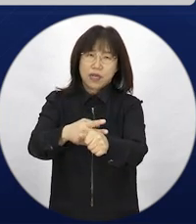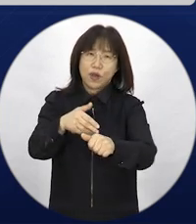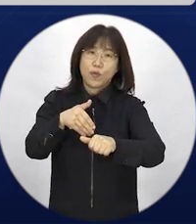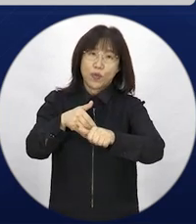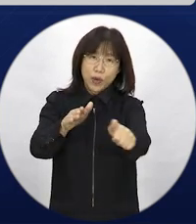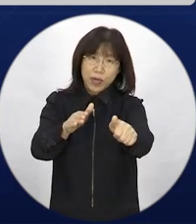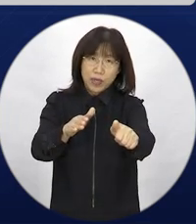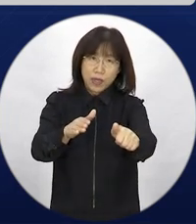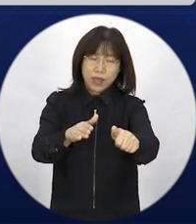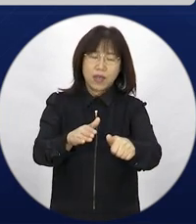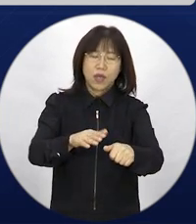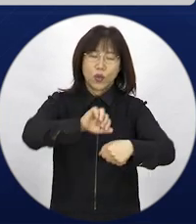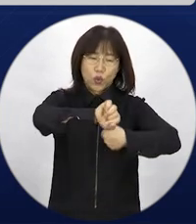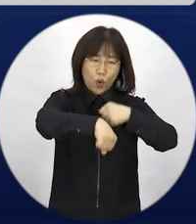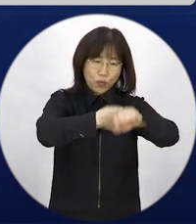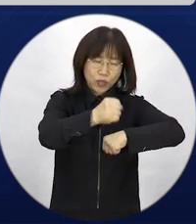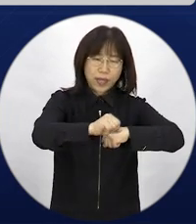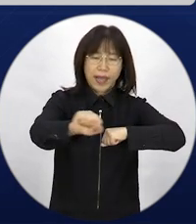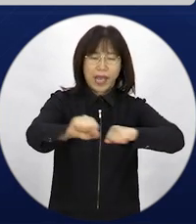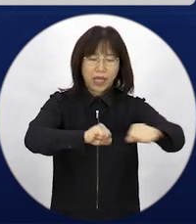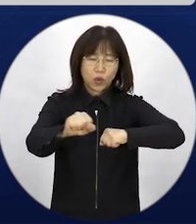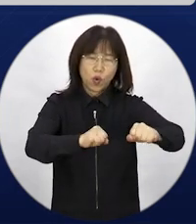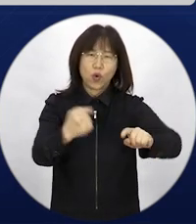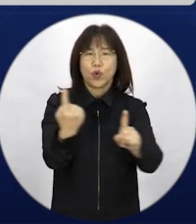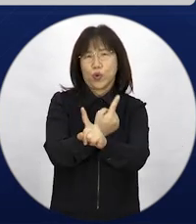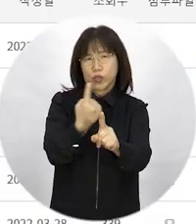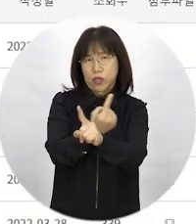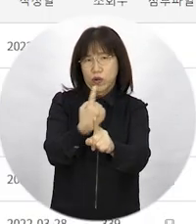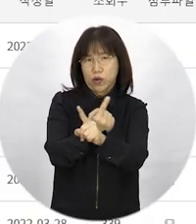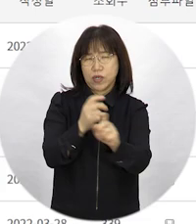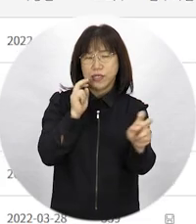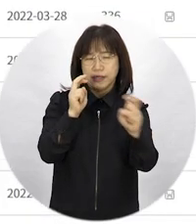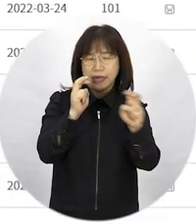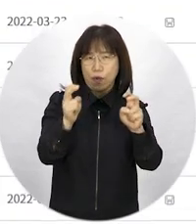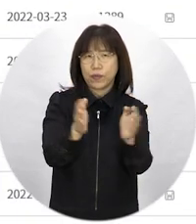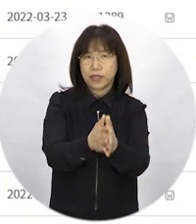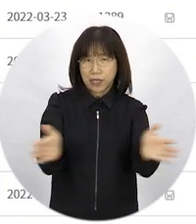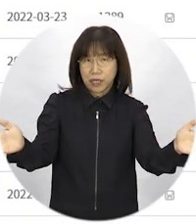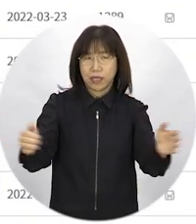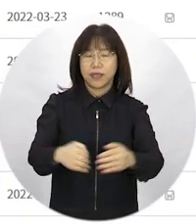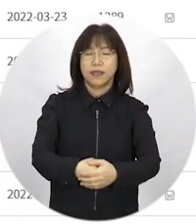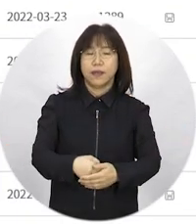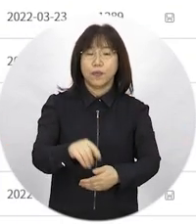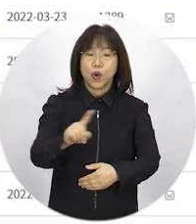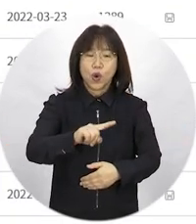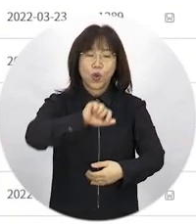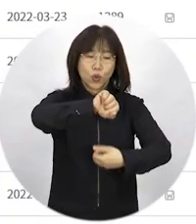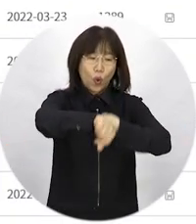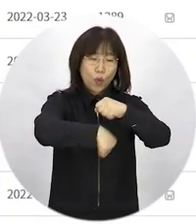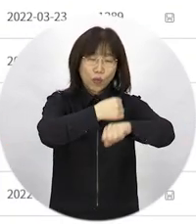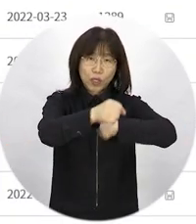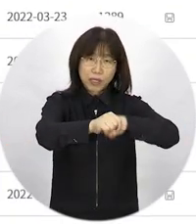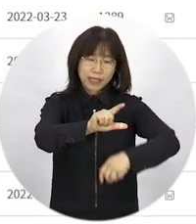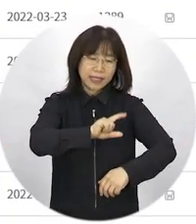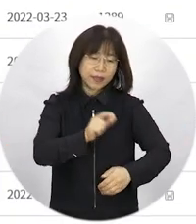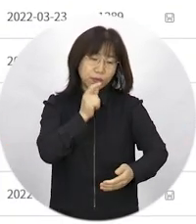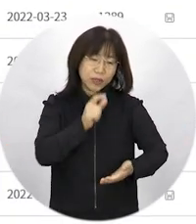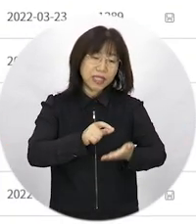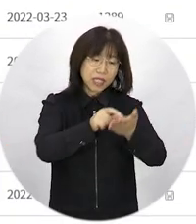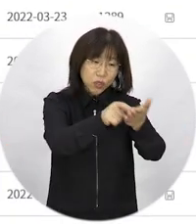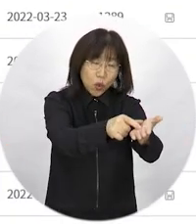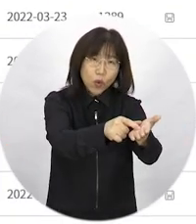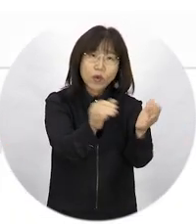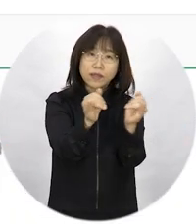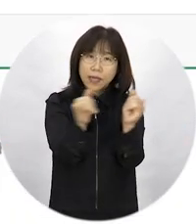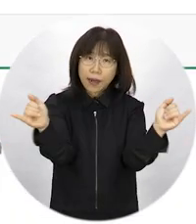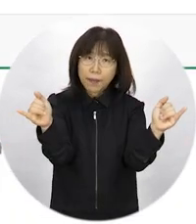방문하는 반려동물 행동교정 사업을 추진합니다. 반려동물 행동교정 사업은 동물 등록을 완료한 구민